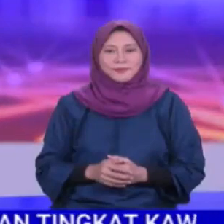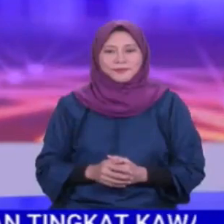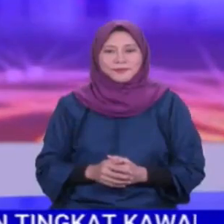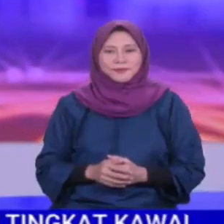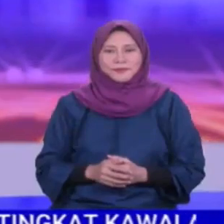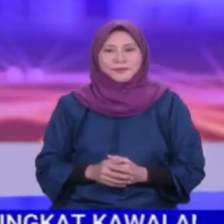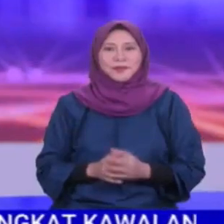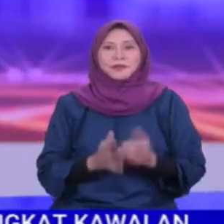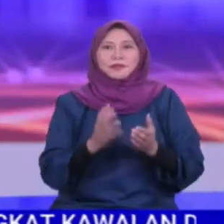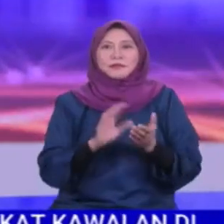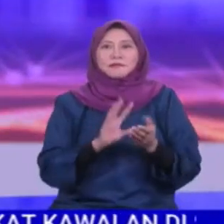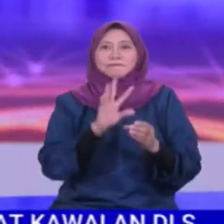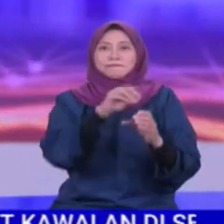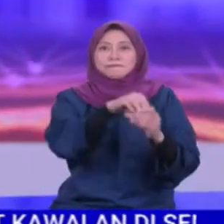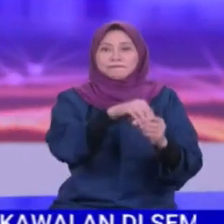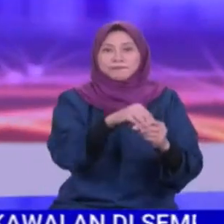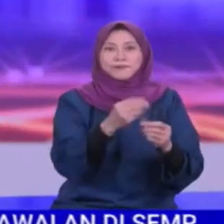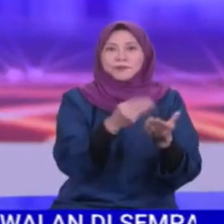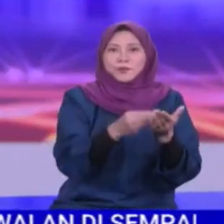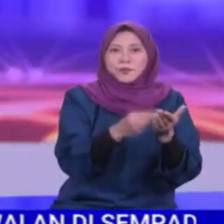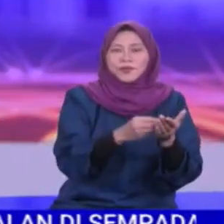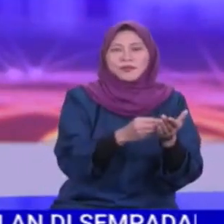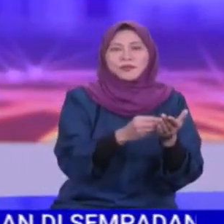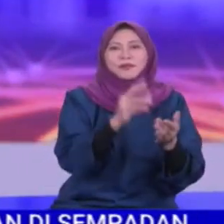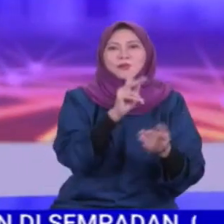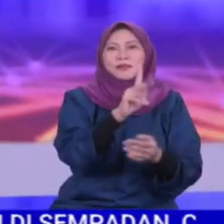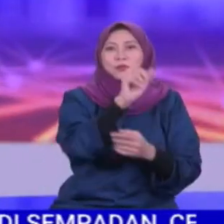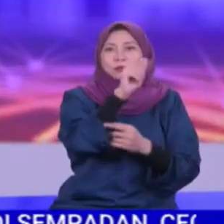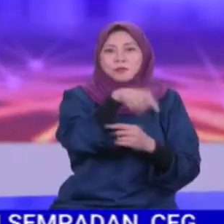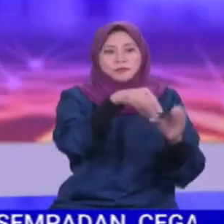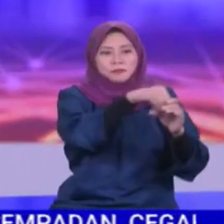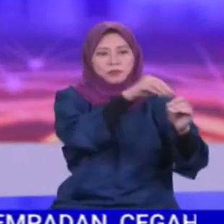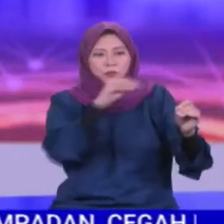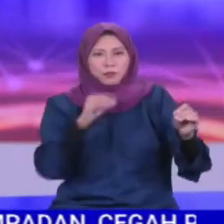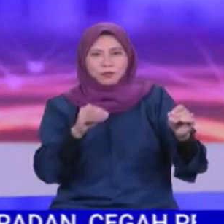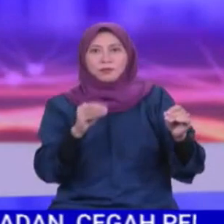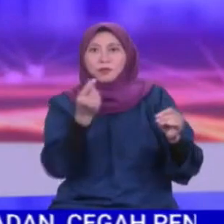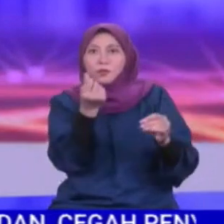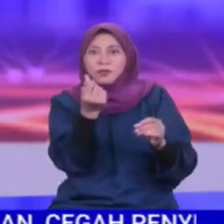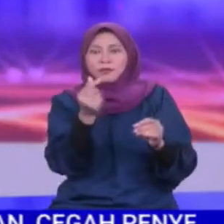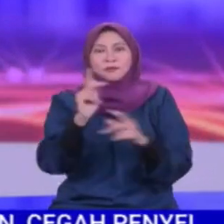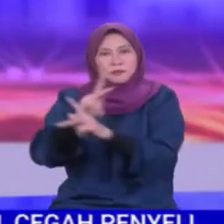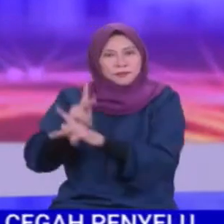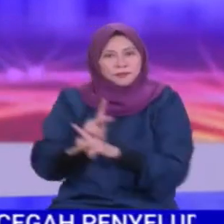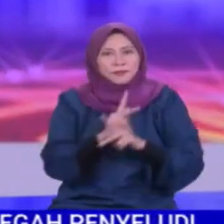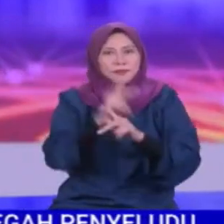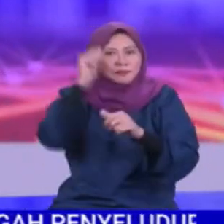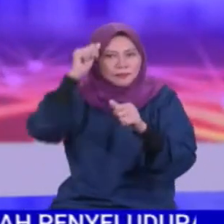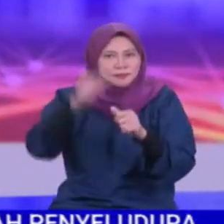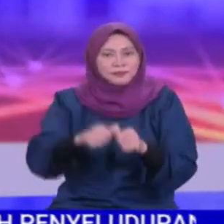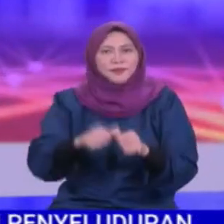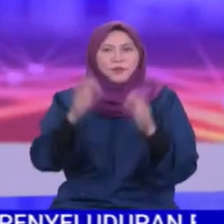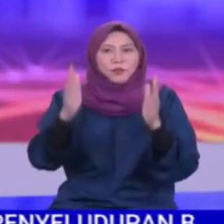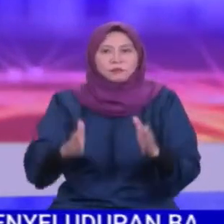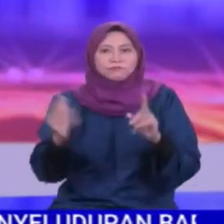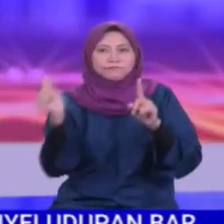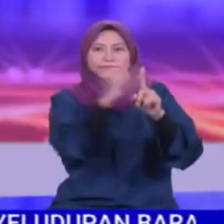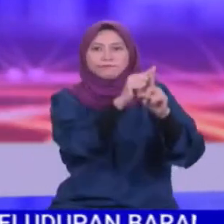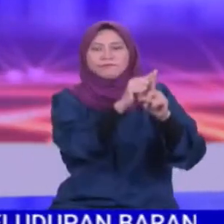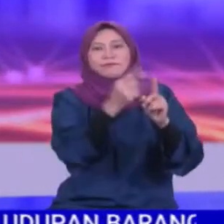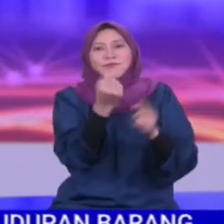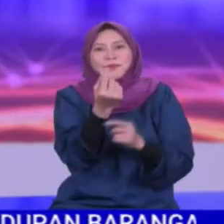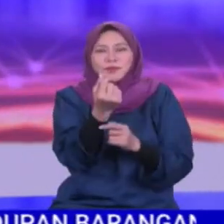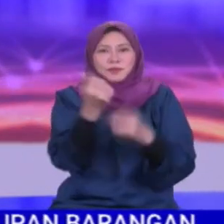Sementara itu, pencarum KWSP yang membuat pengeluaran khas diingatkan berwaspada dengan sindiket skim pelaburan berisiko